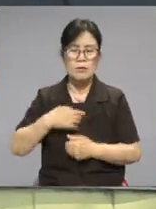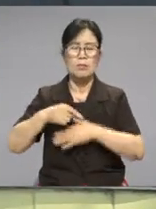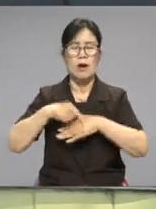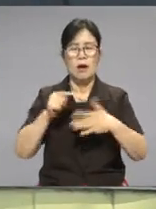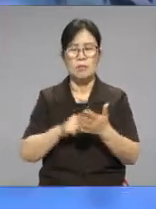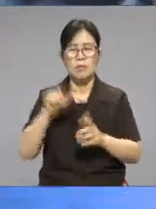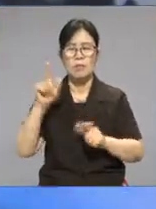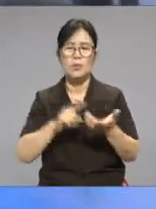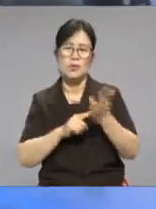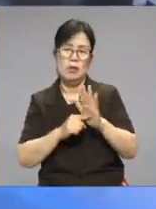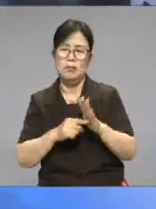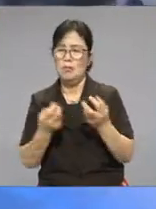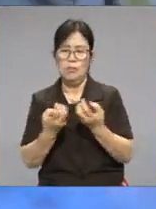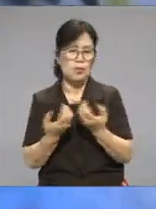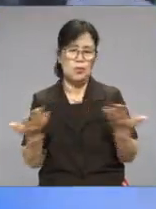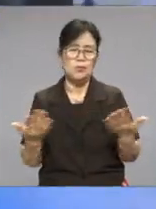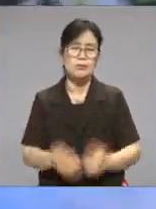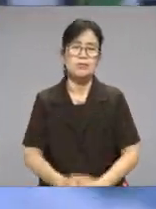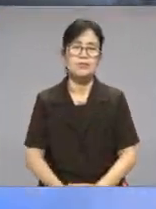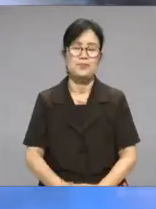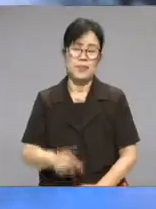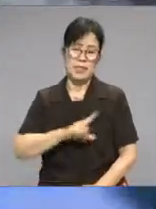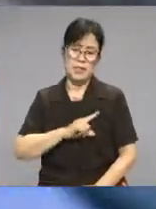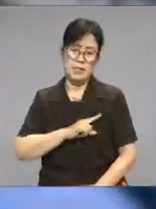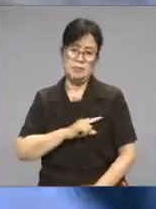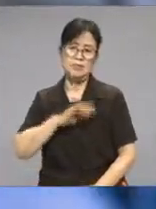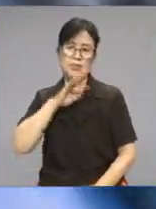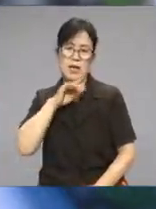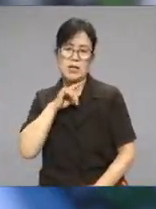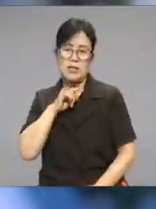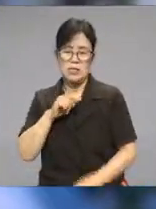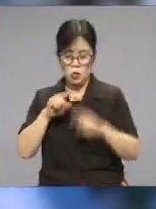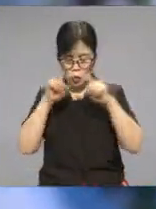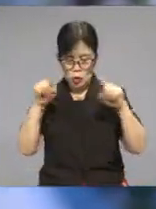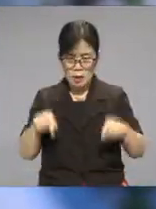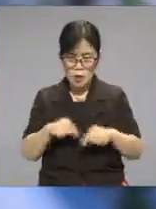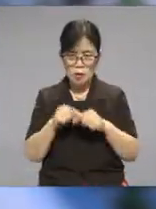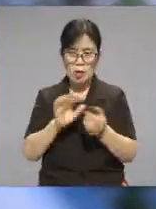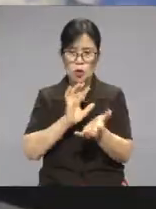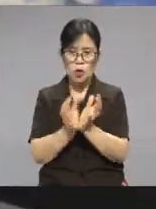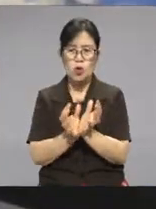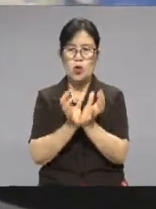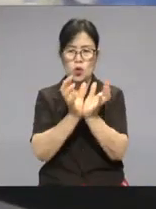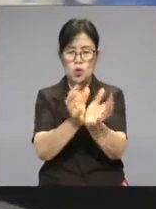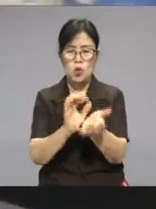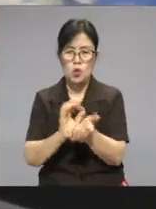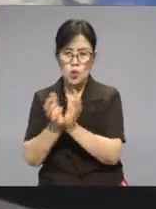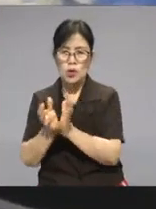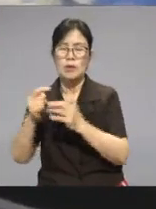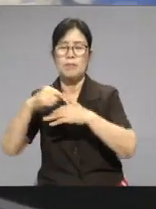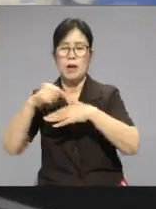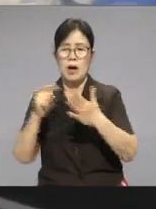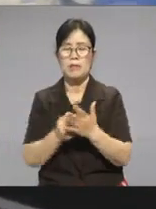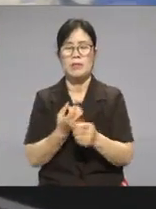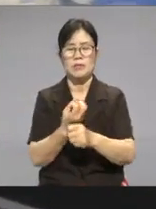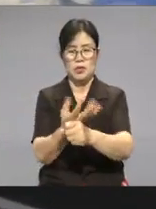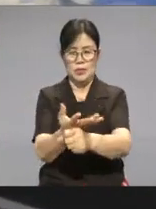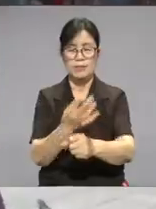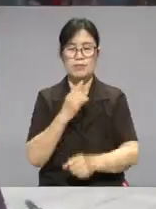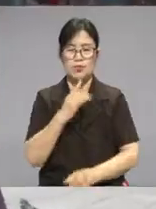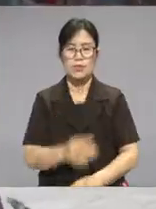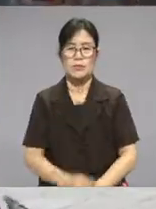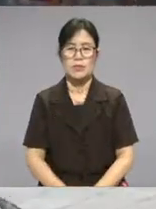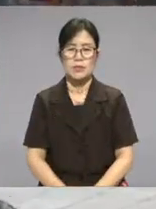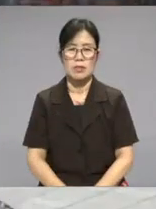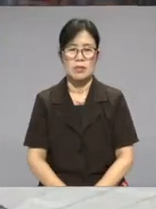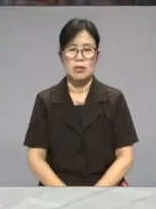길이 없습니다. 이름, 나이가 적힌 종이마다 국화꽃을 올려놓으며 마음을 전합니다. 돈